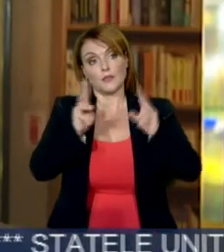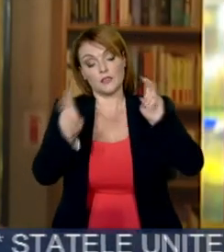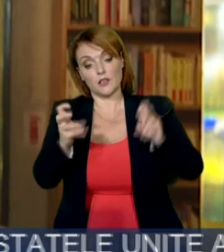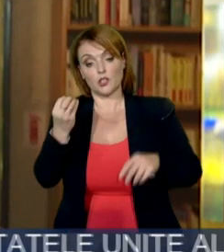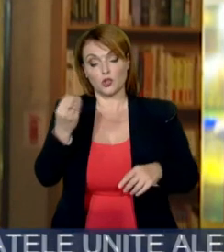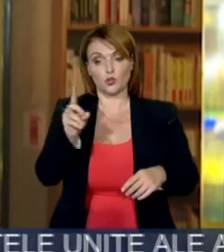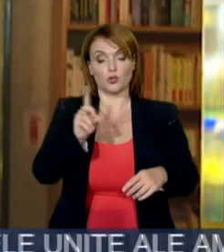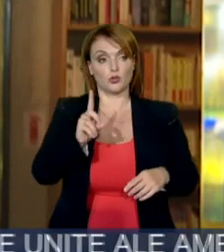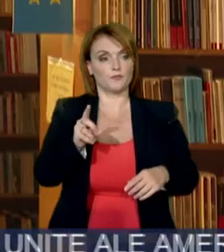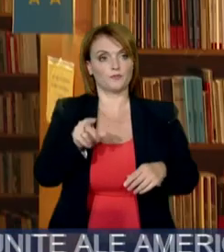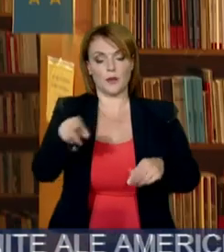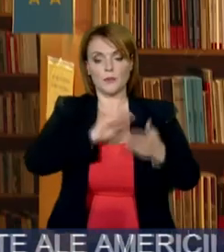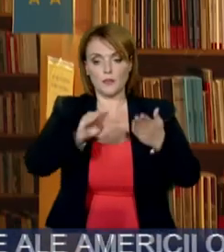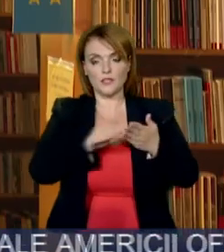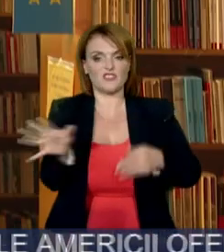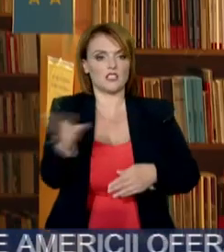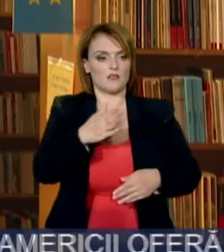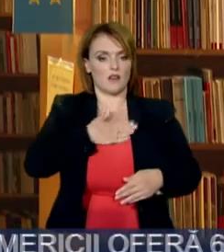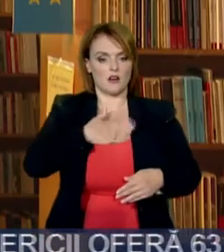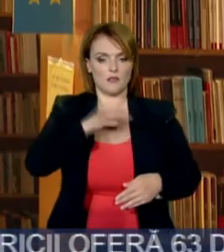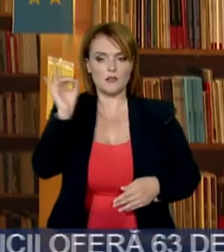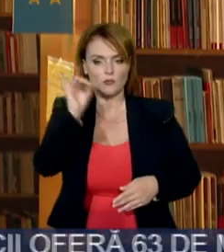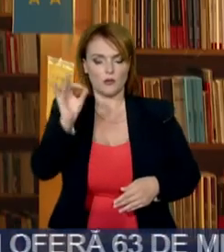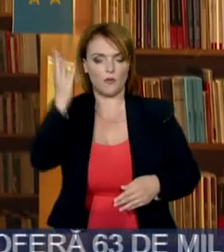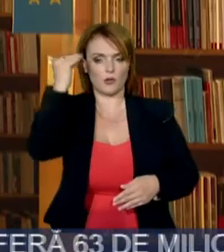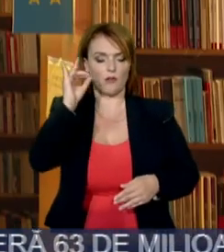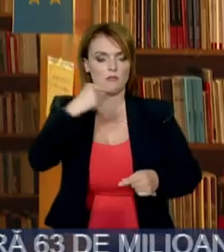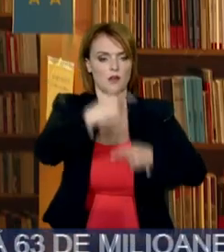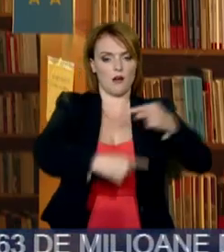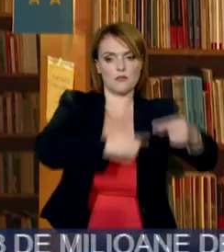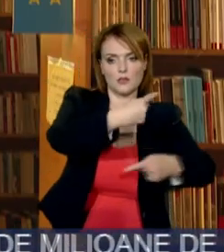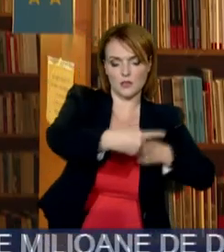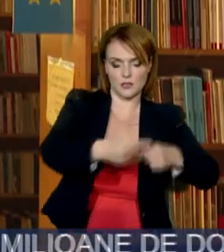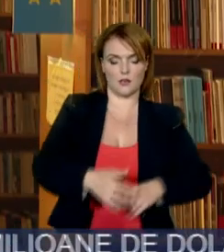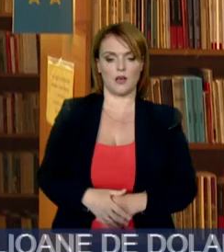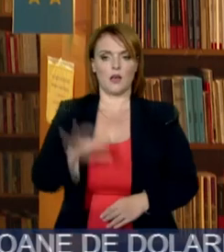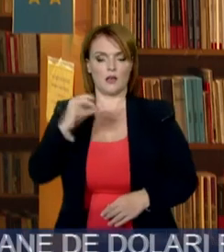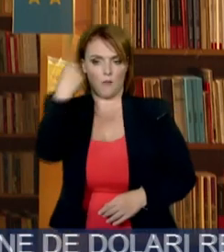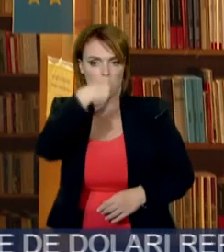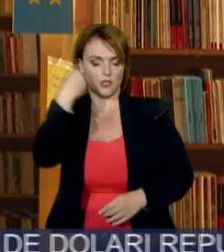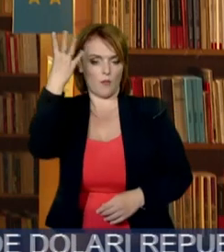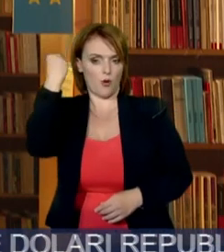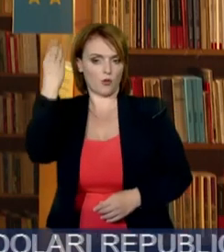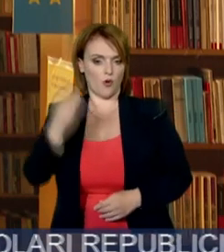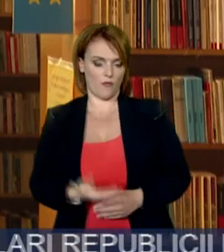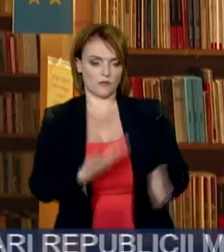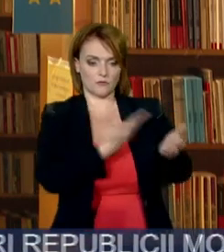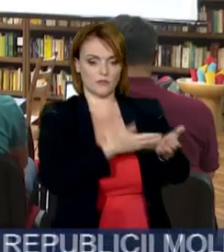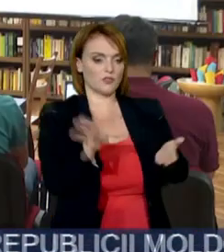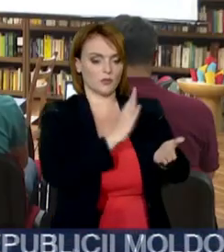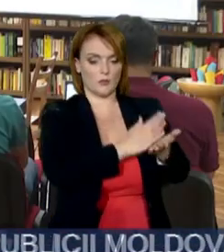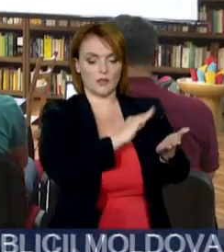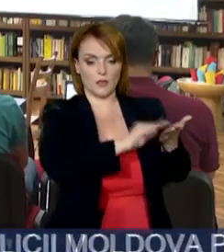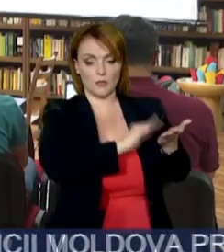și a artei protocolului, eficiența comunicării să sporească și imaginea țării pe care o reprezentăm la fel să